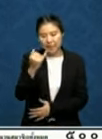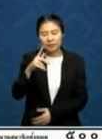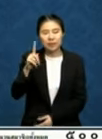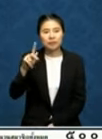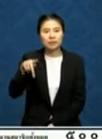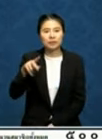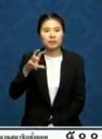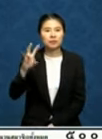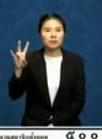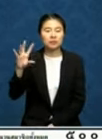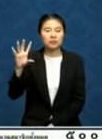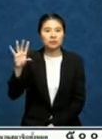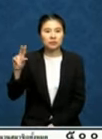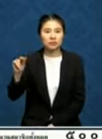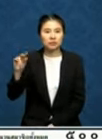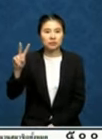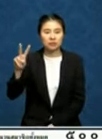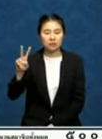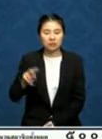1,732 คนขโมยของ